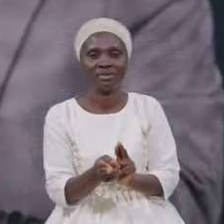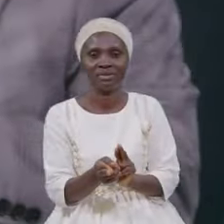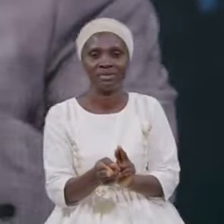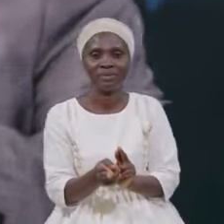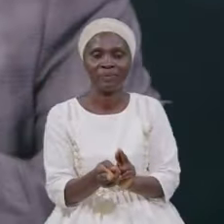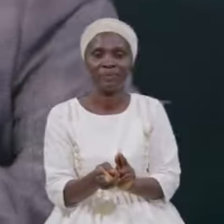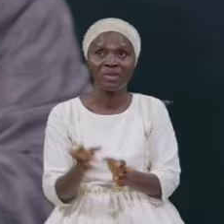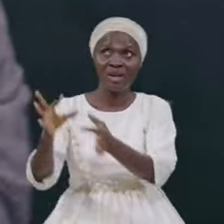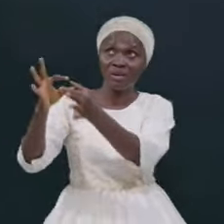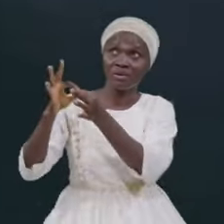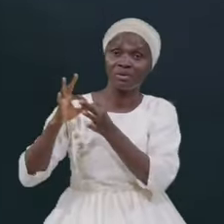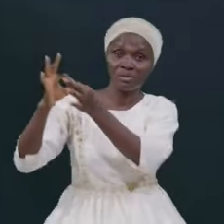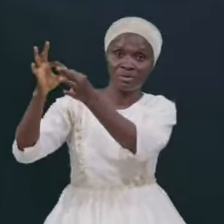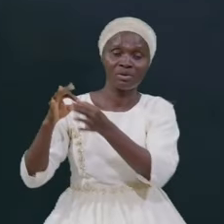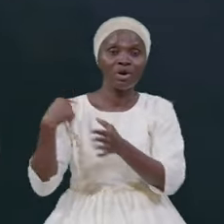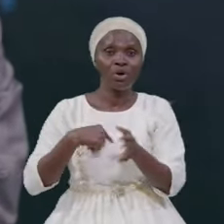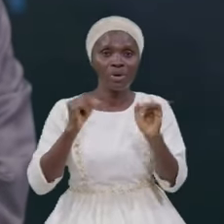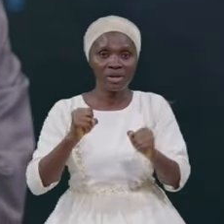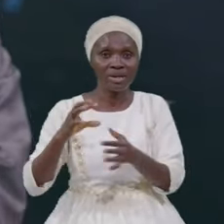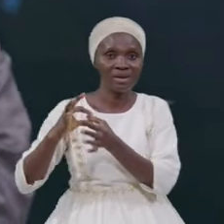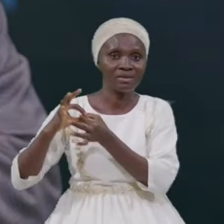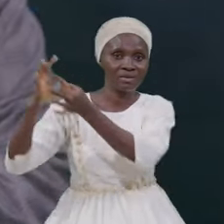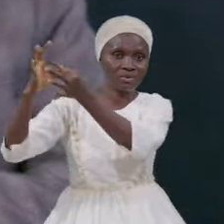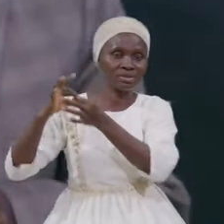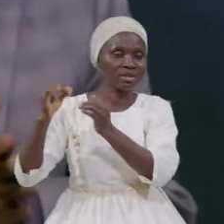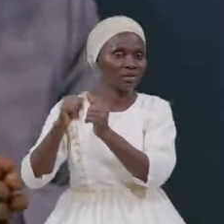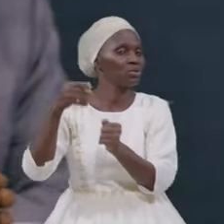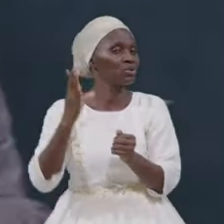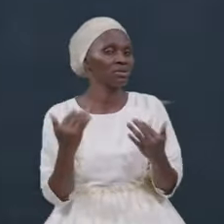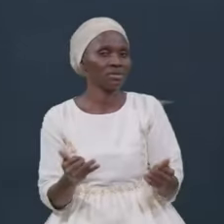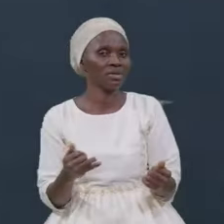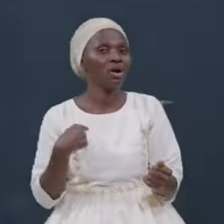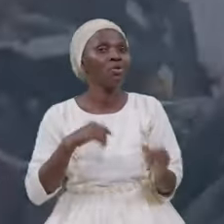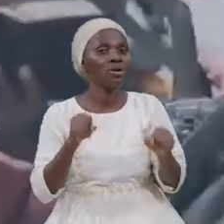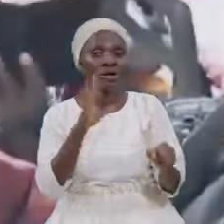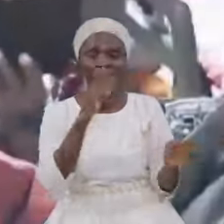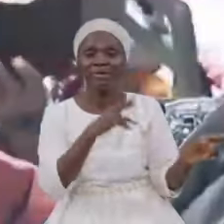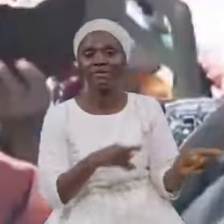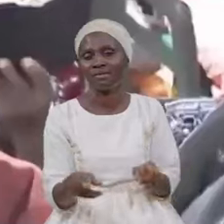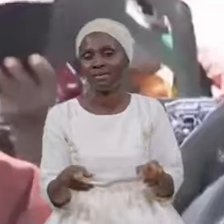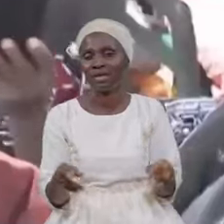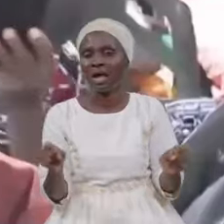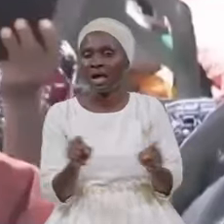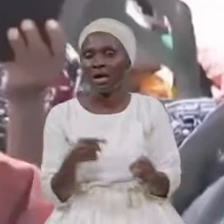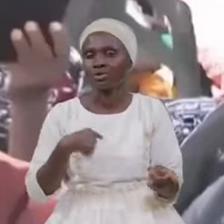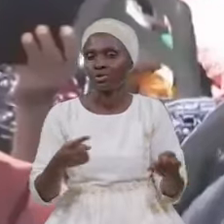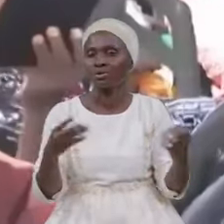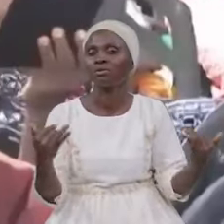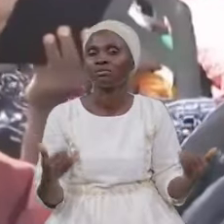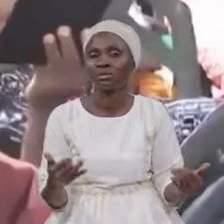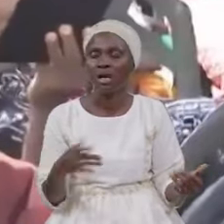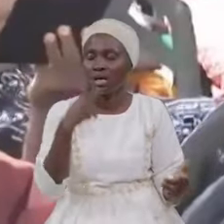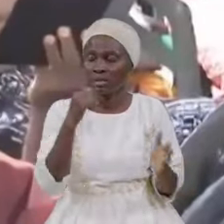tu peux être prêt. Comme nous verrons maintenant et nous disons, je ne permettrai pas à ce jour